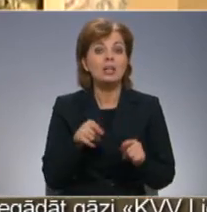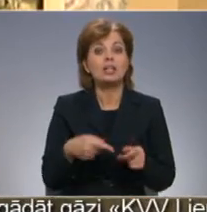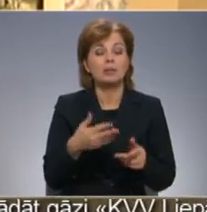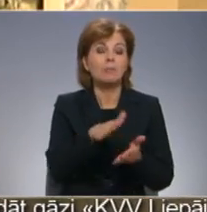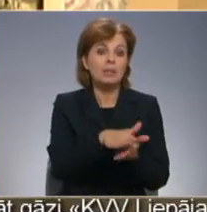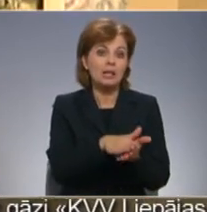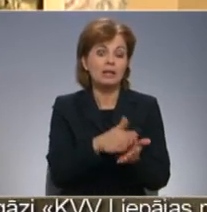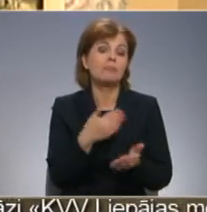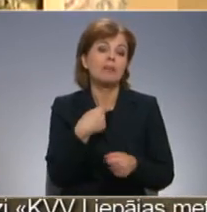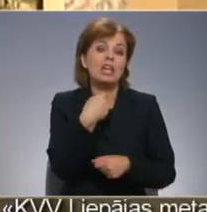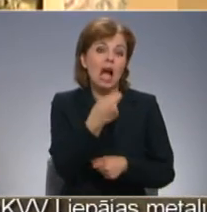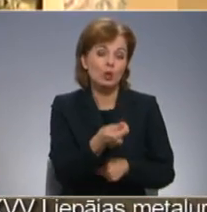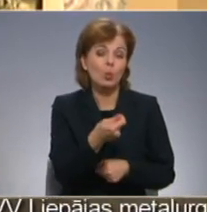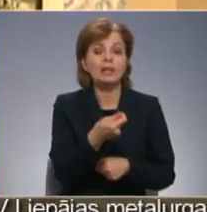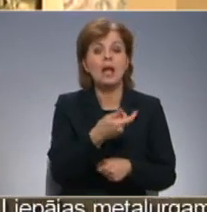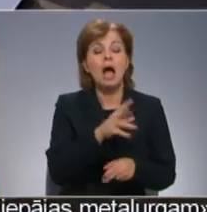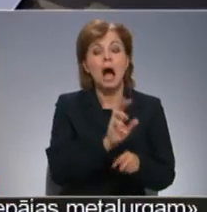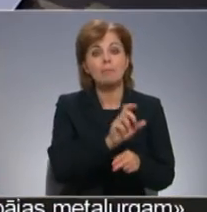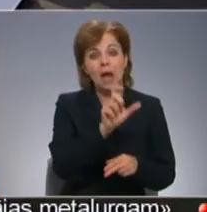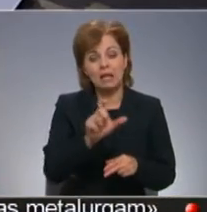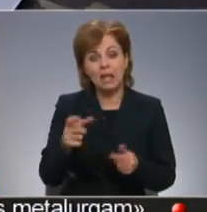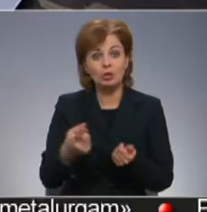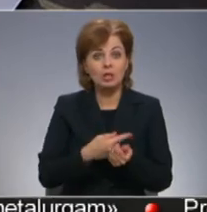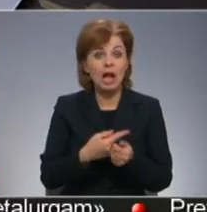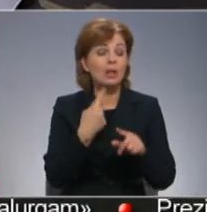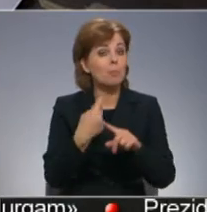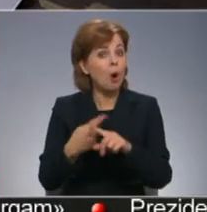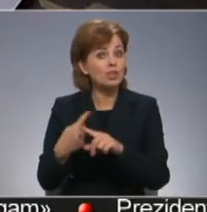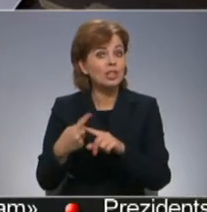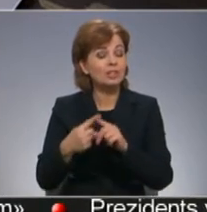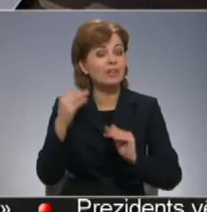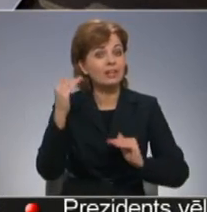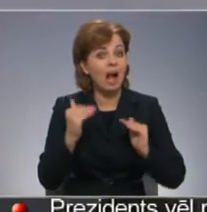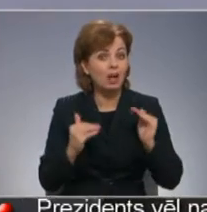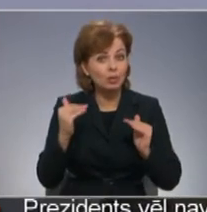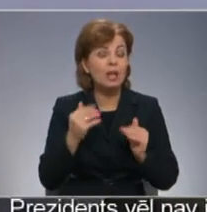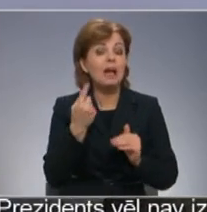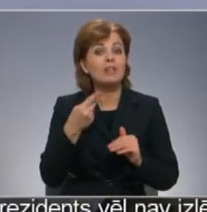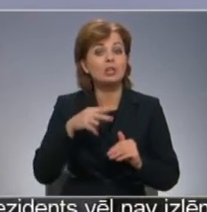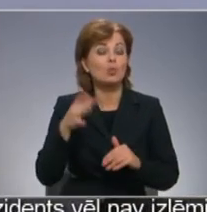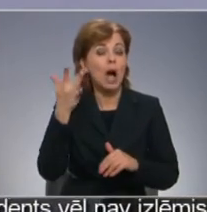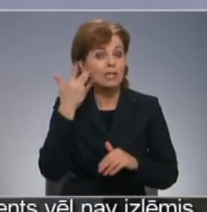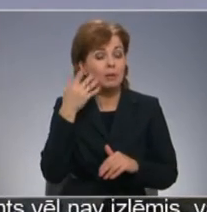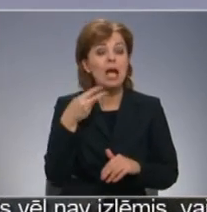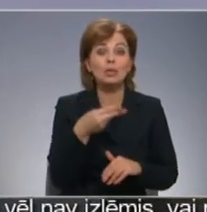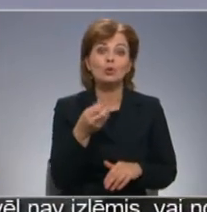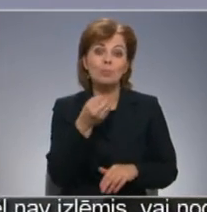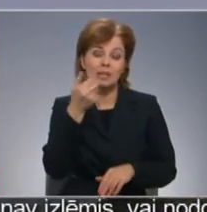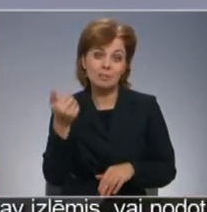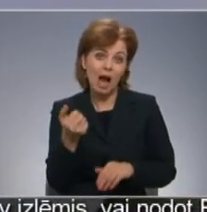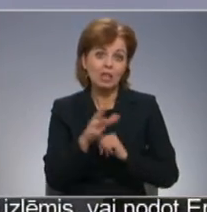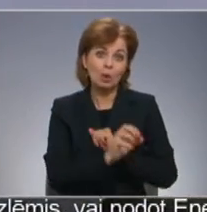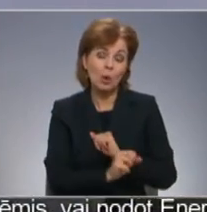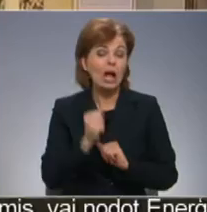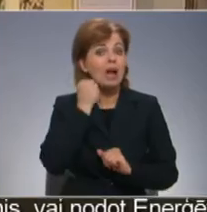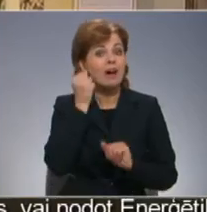piedod šo te apmeklētāju skaitu. Pozitīvie rādītāji apmeklētāju skaita augšanā bijis viens no aspektiem, kas 2015. Gada nogalē